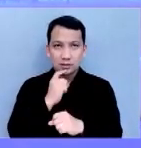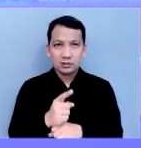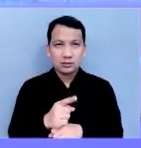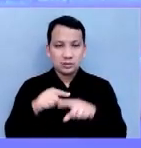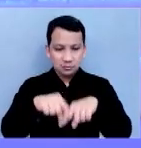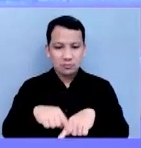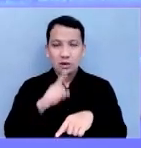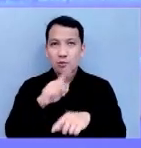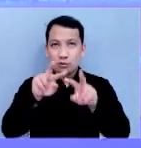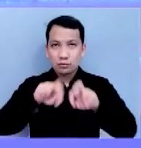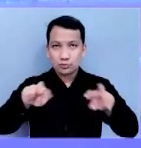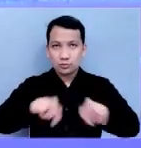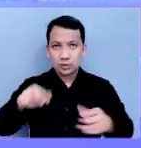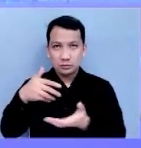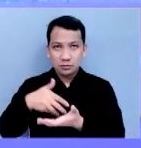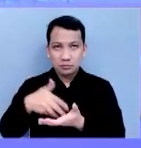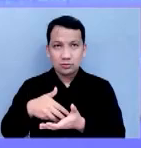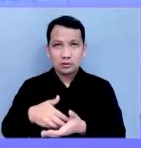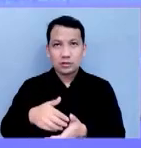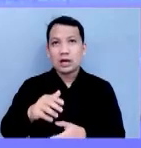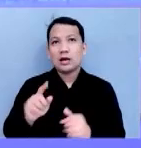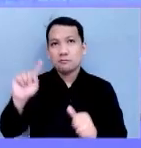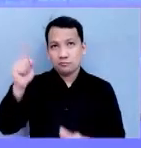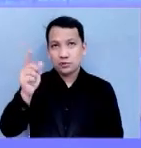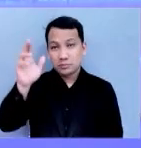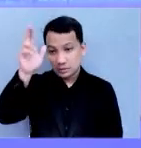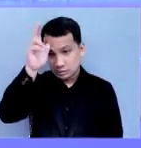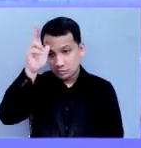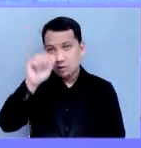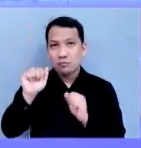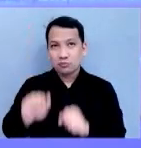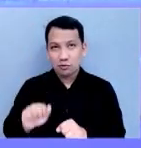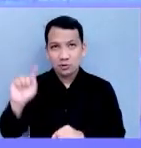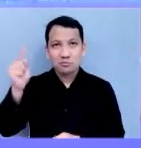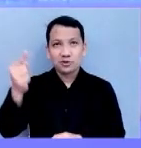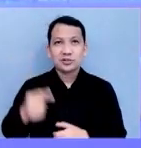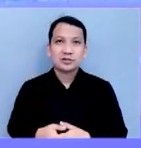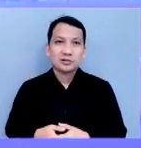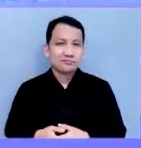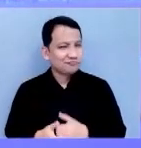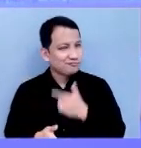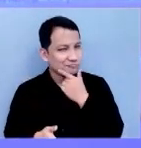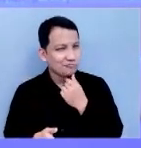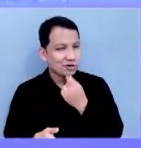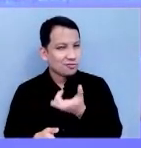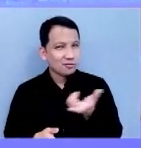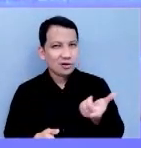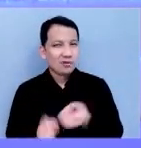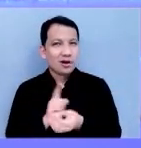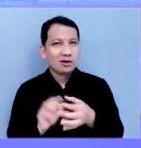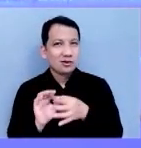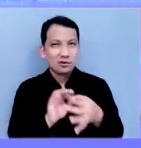sa mga recent studies, manok po ang posibleng nauna. Interesting yan! O mga